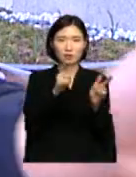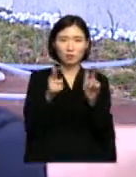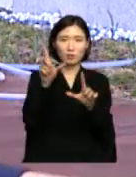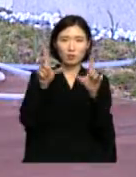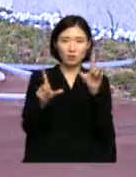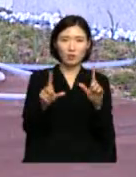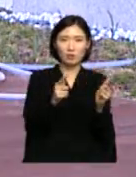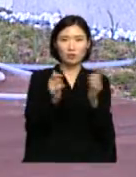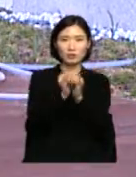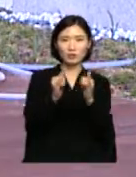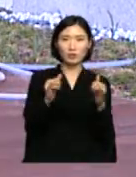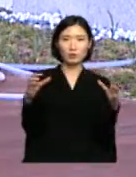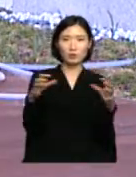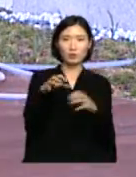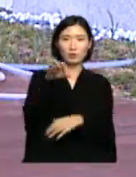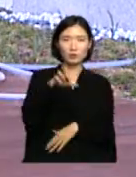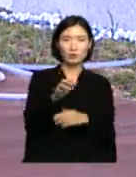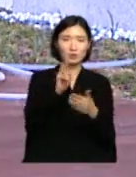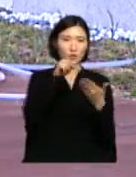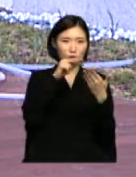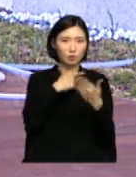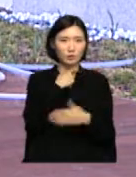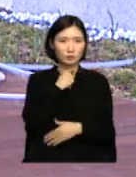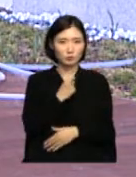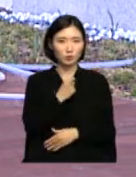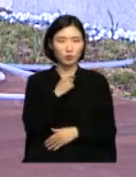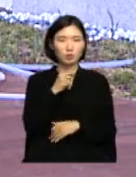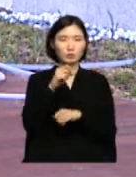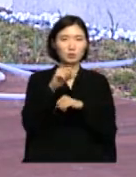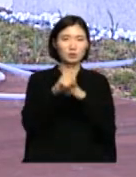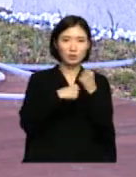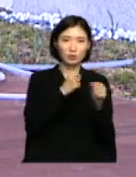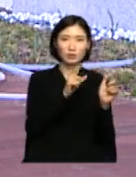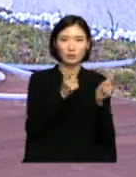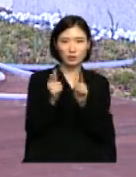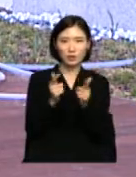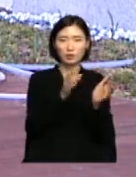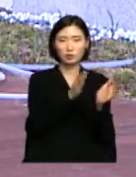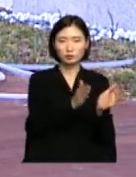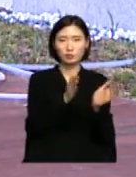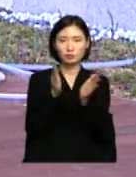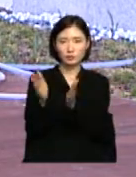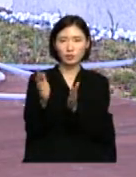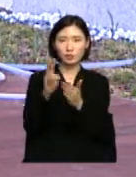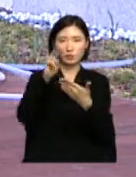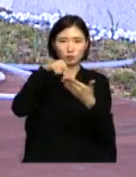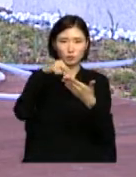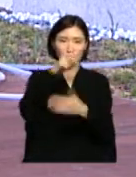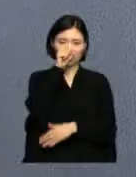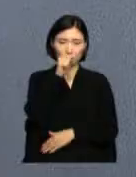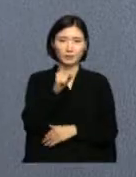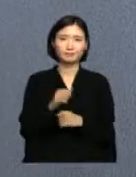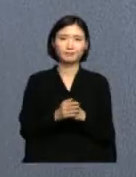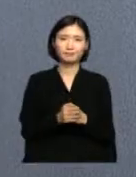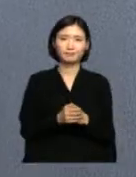여러 사람들 있는 곳에서 읽고 싶으면 읽어도 되고 그런 식으로 다양하게 해놔서 독서하기에도 좋은 것